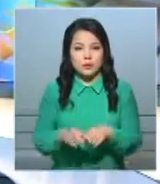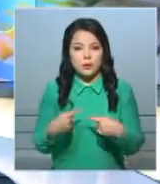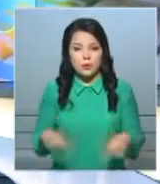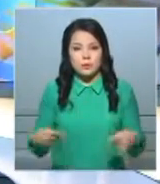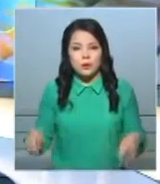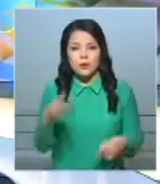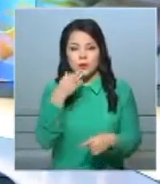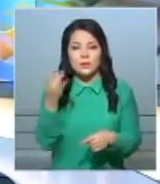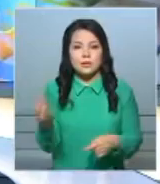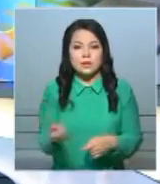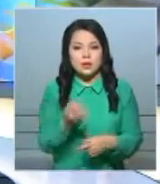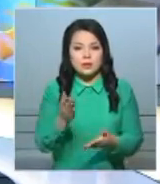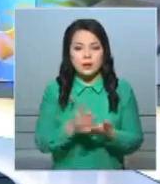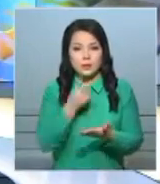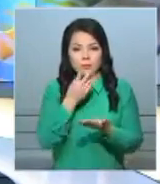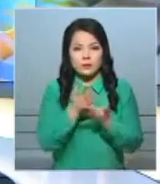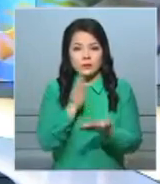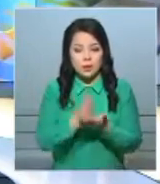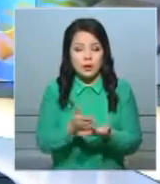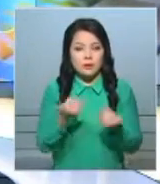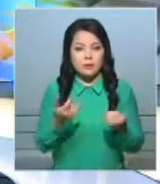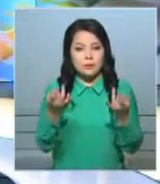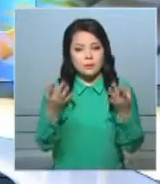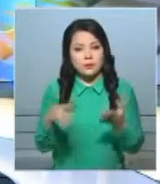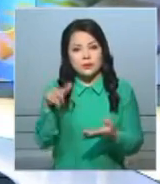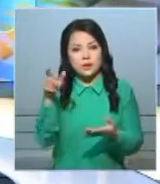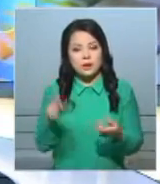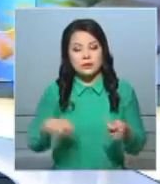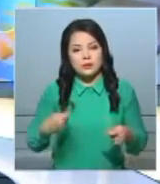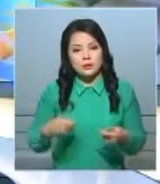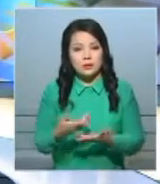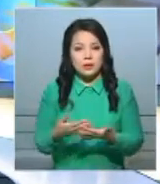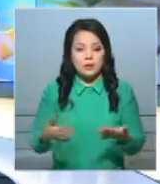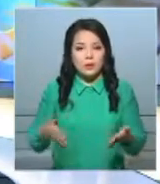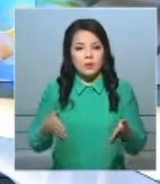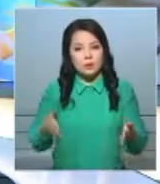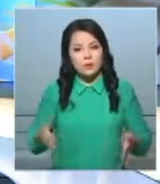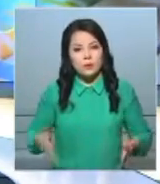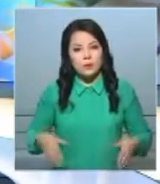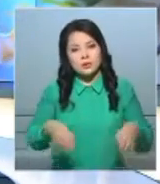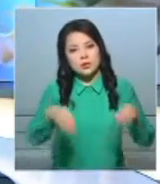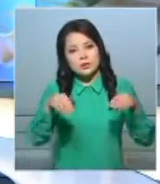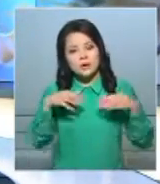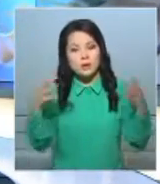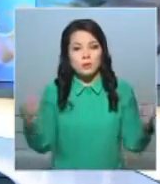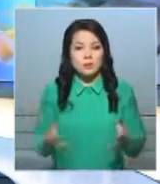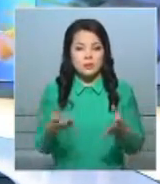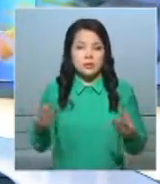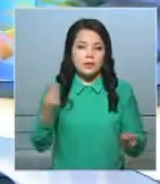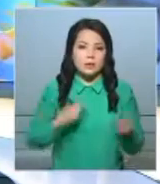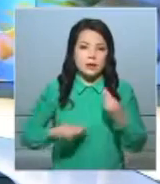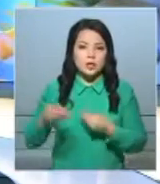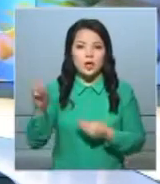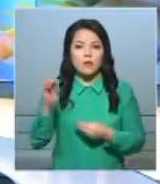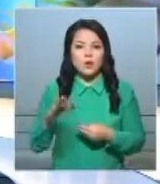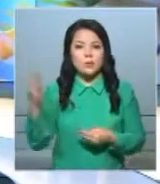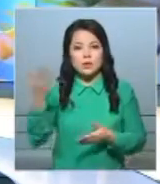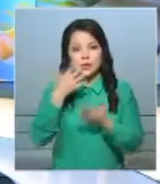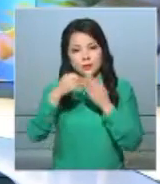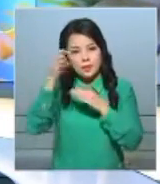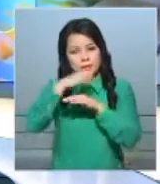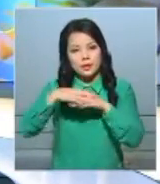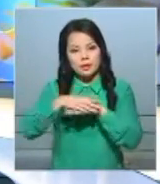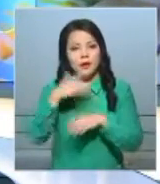ұлт өкілдерінің қызығушылығы зор. Қарапайым тігіншінің қолынан шыққан көрпе, жастық, киім-кешек, той жабдықтары тіпті Еуропа елдері